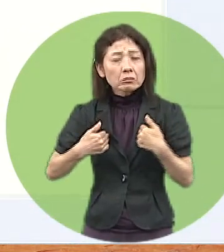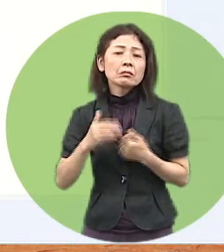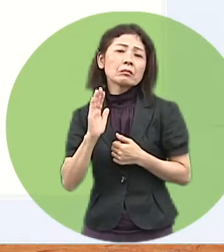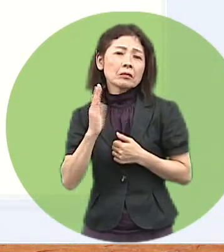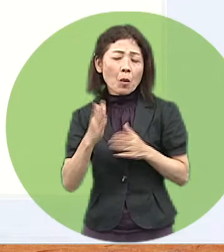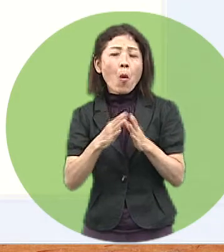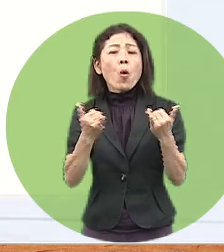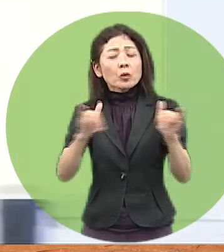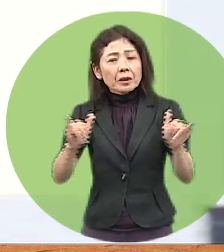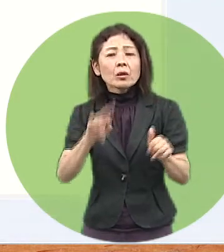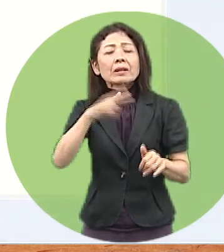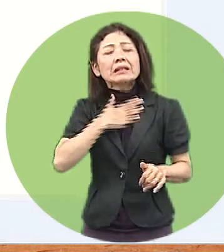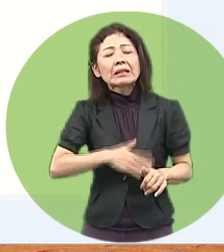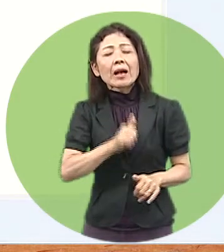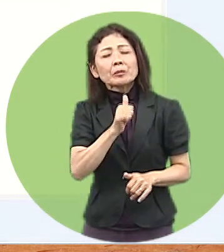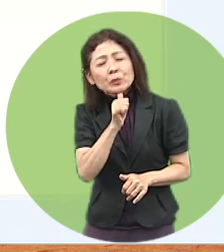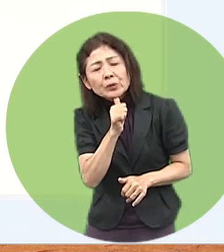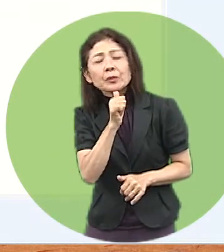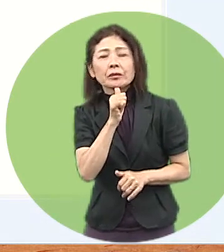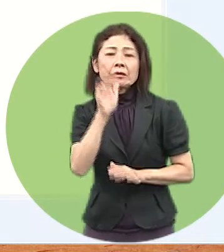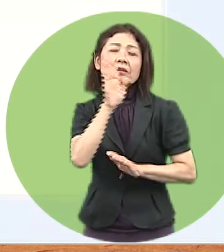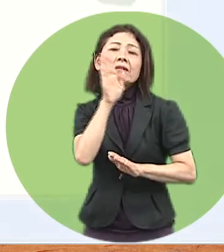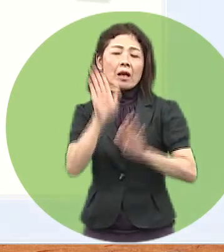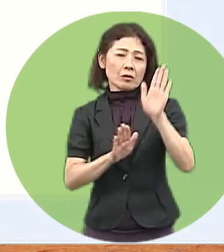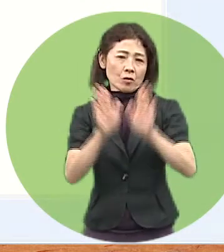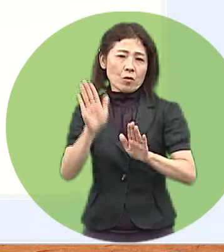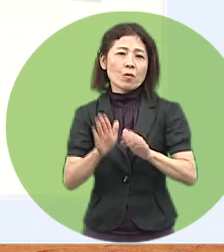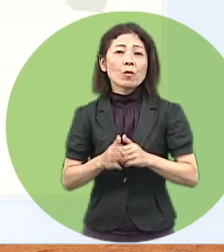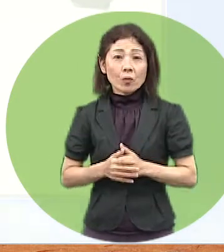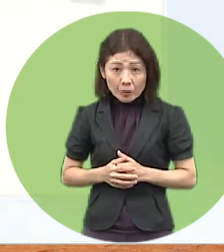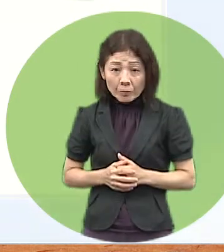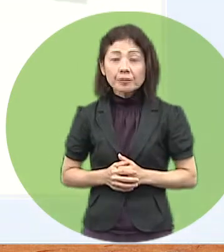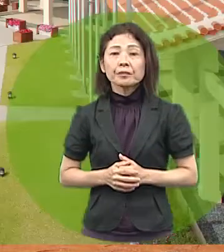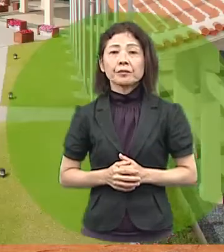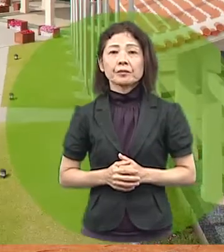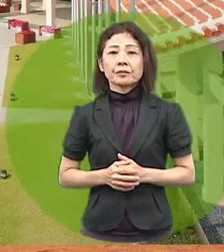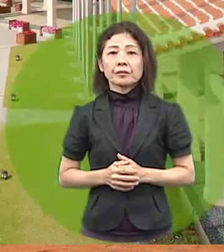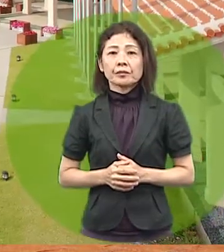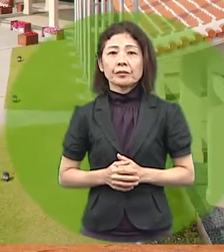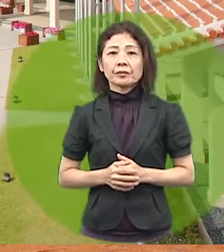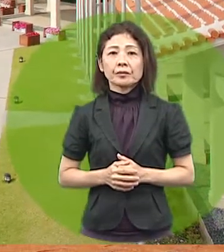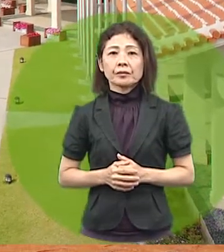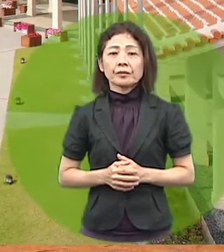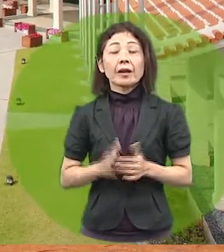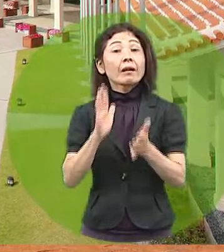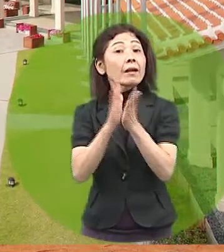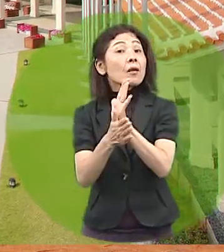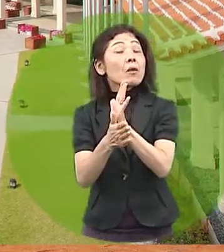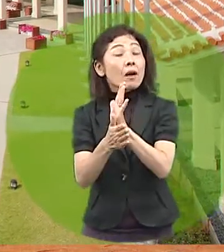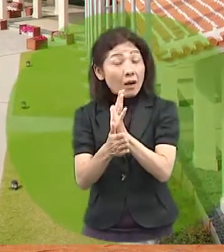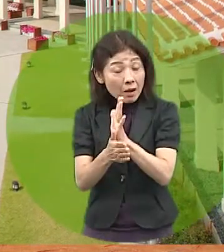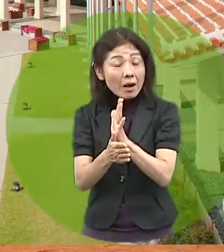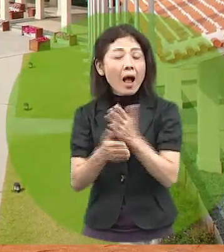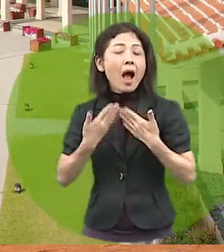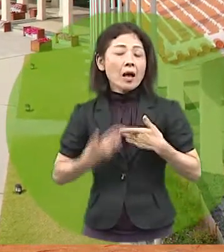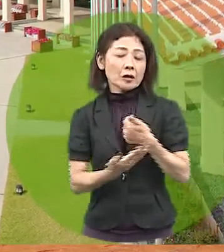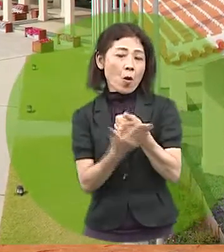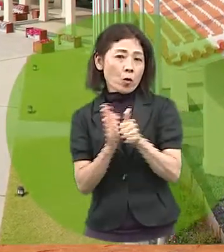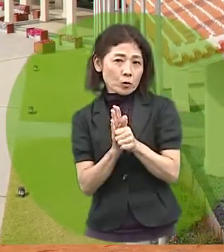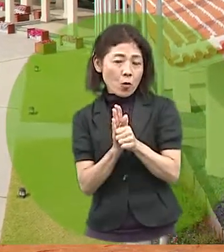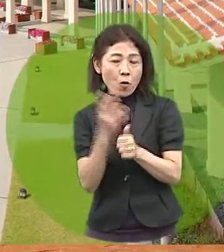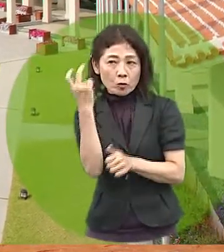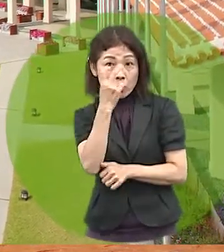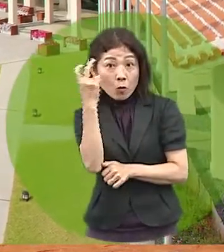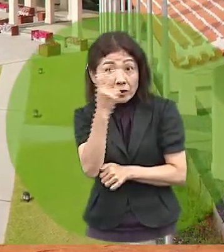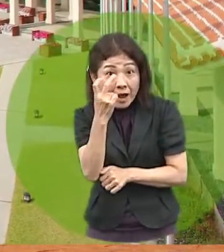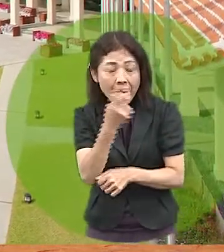国民の理解が十分に得られていないのが現状ですそこで県では安全保障の